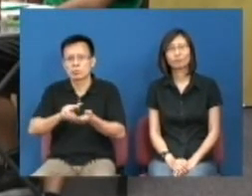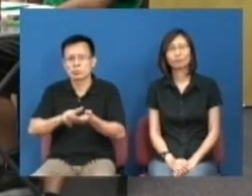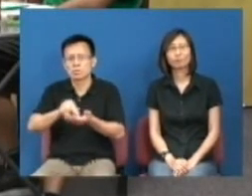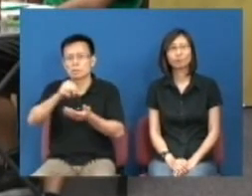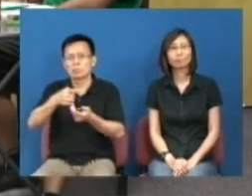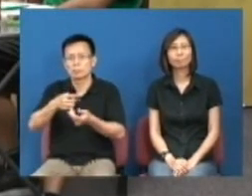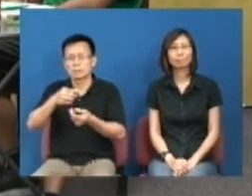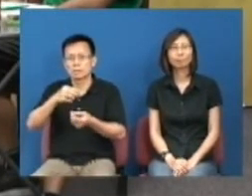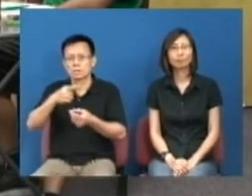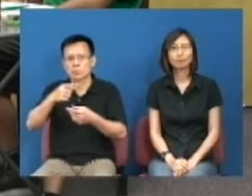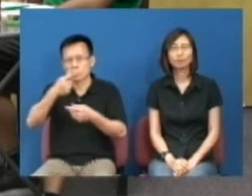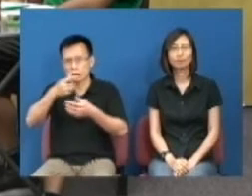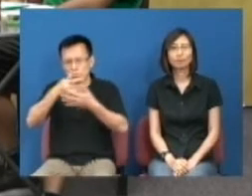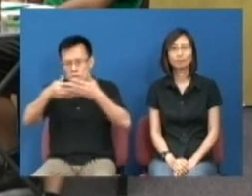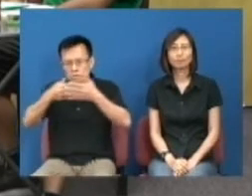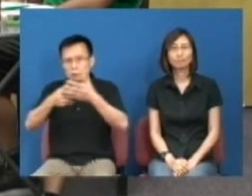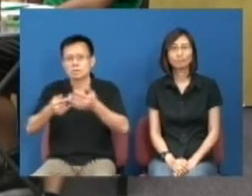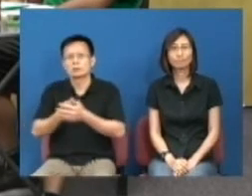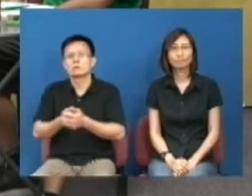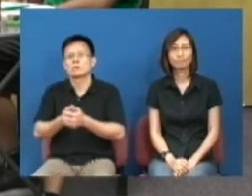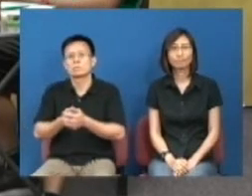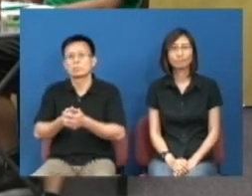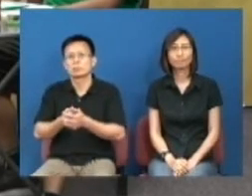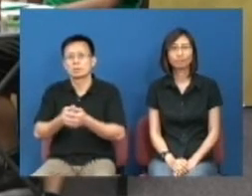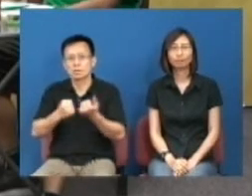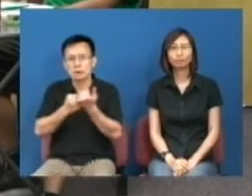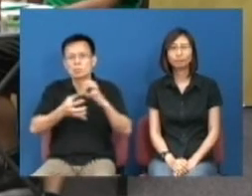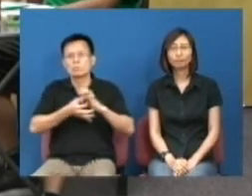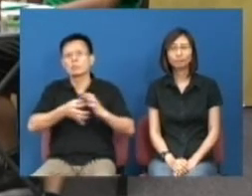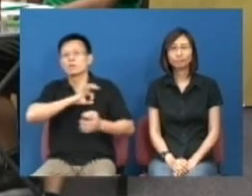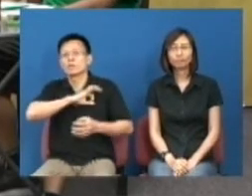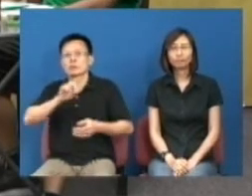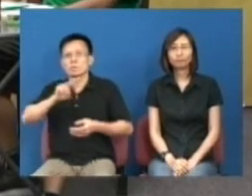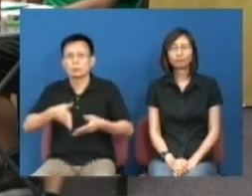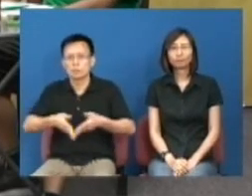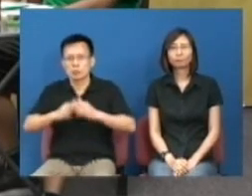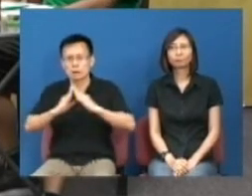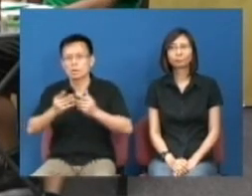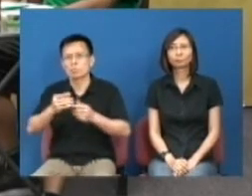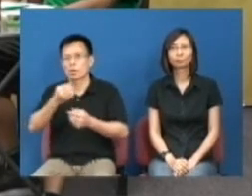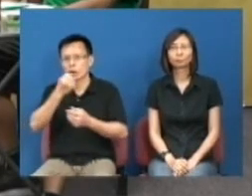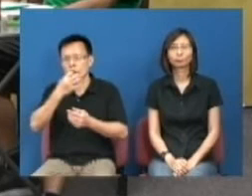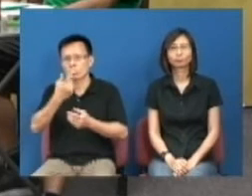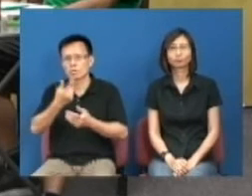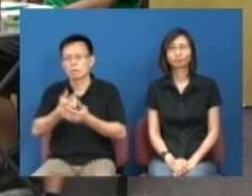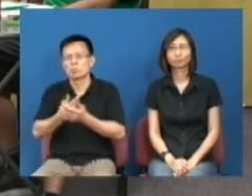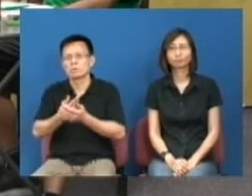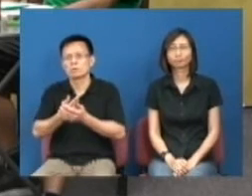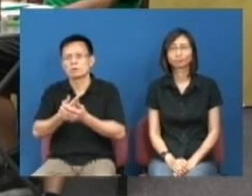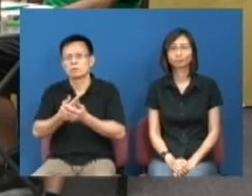嘅嘢啦。咁其實即係。支聯會點樣成立？而家喺香港都冒出嘅事，所以其實